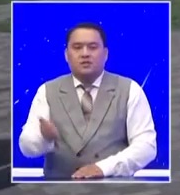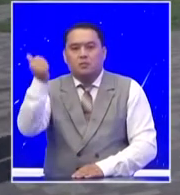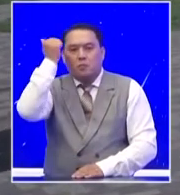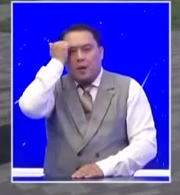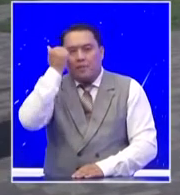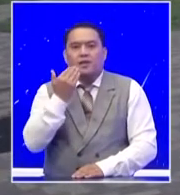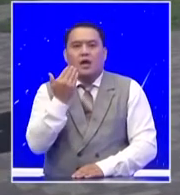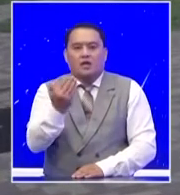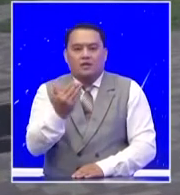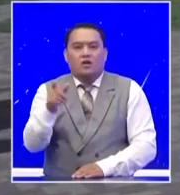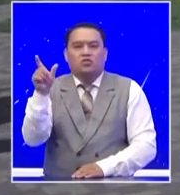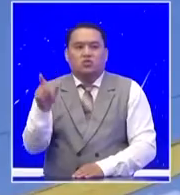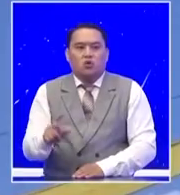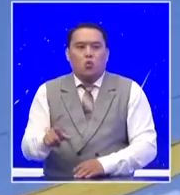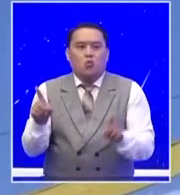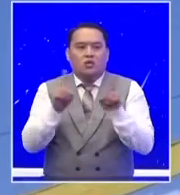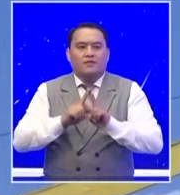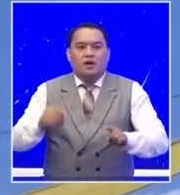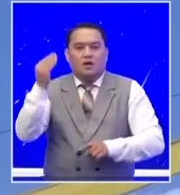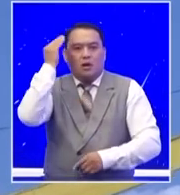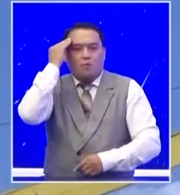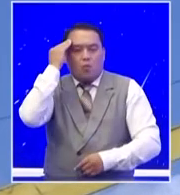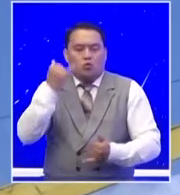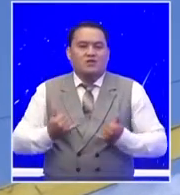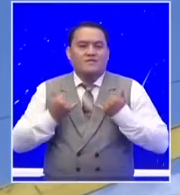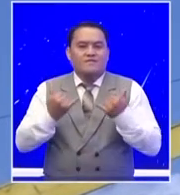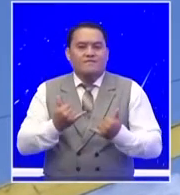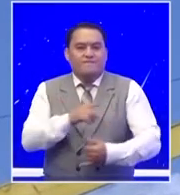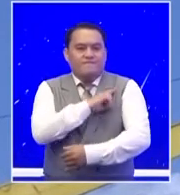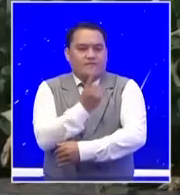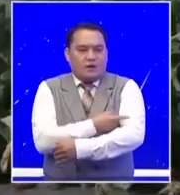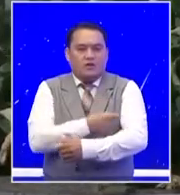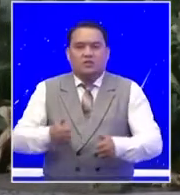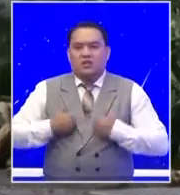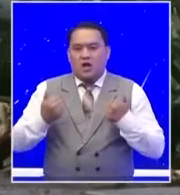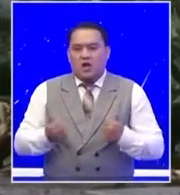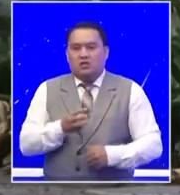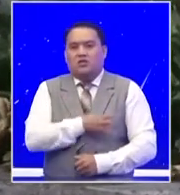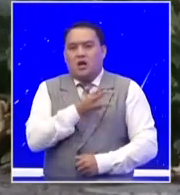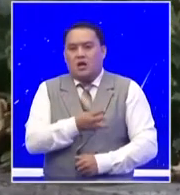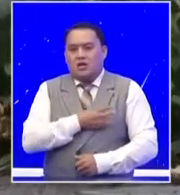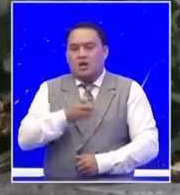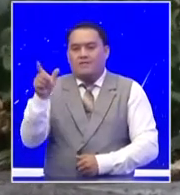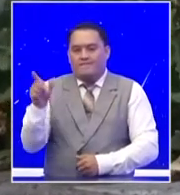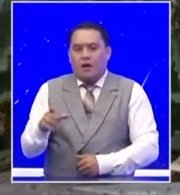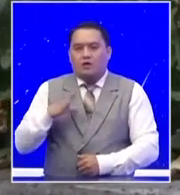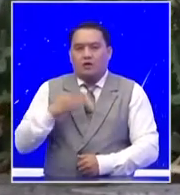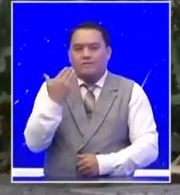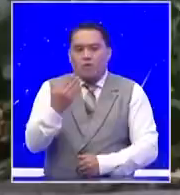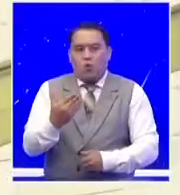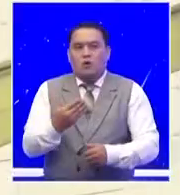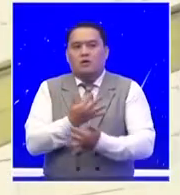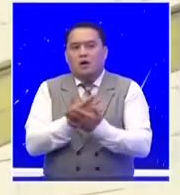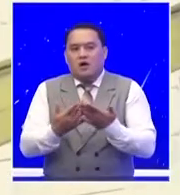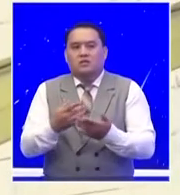Бейсена Куранбека как человека удивительной работоспособности, высокой отдачи, железной воли и особого такта. Его ток-шоу